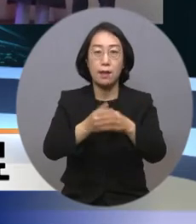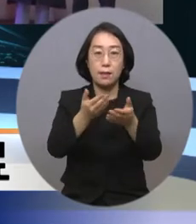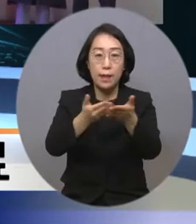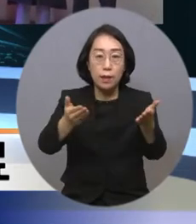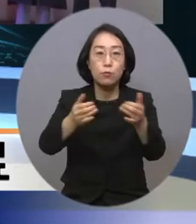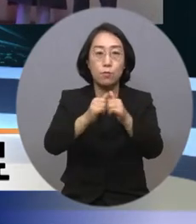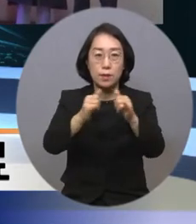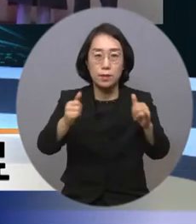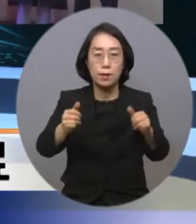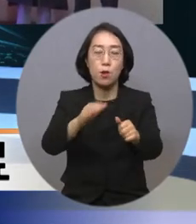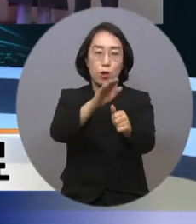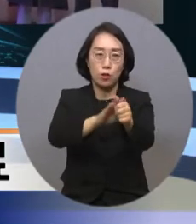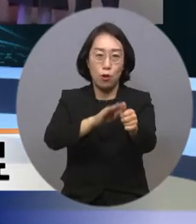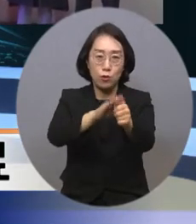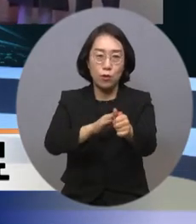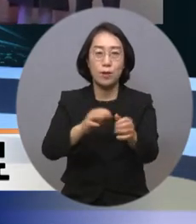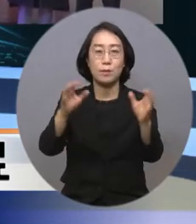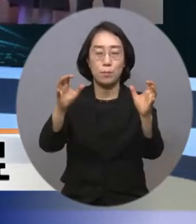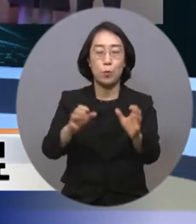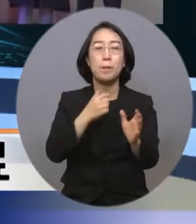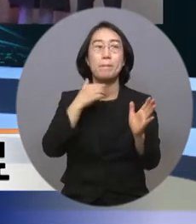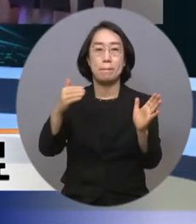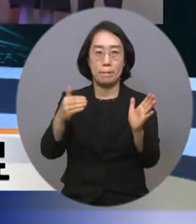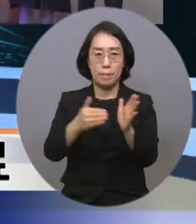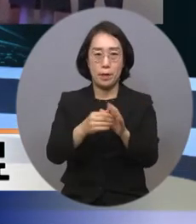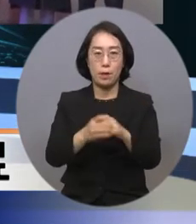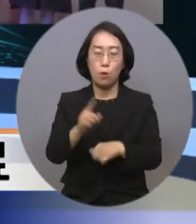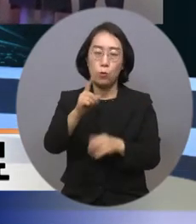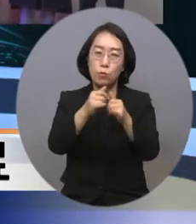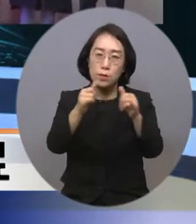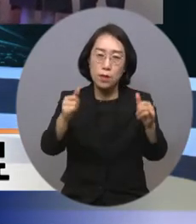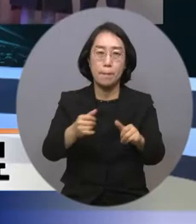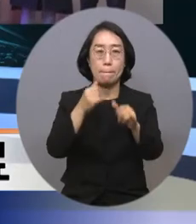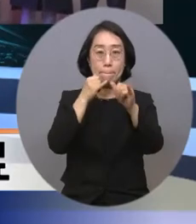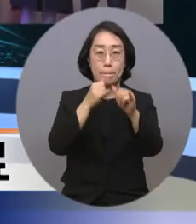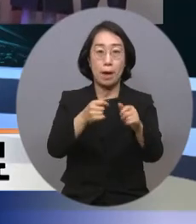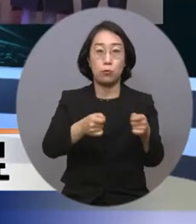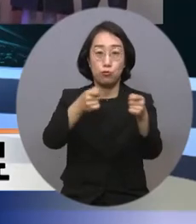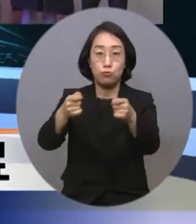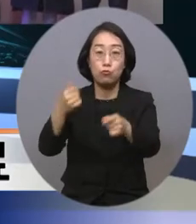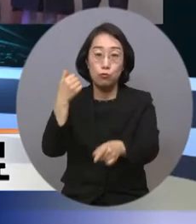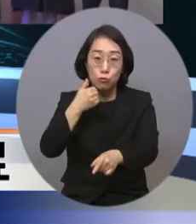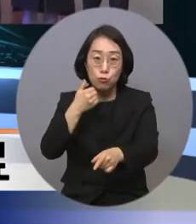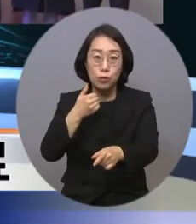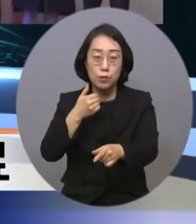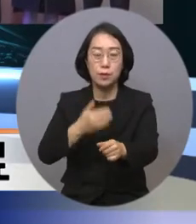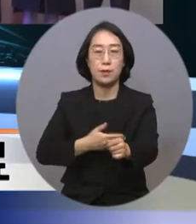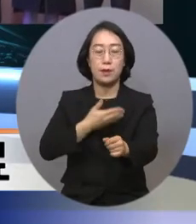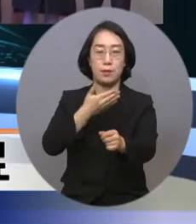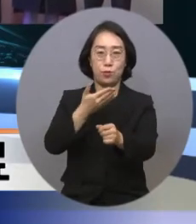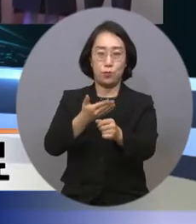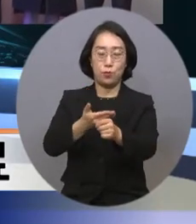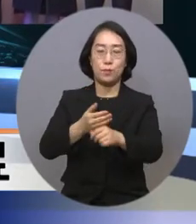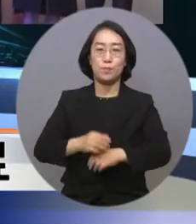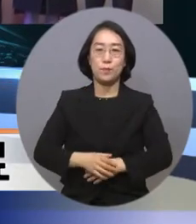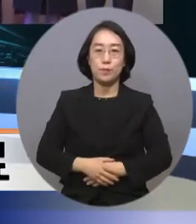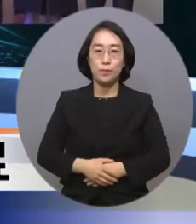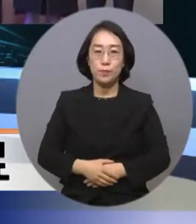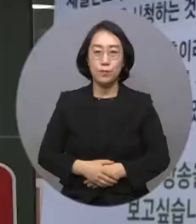이들을 격려하는 시간을 마련했습니다. 어떤 이들이 수상의 영예를 안았는지 정우선 기자가 전합니다.